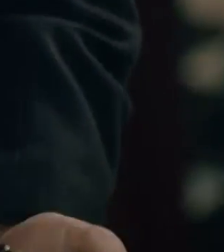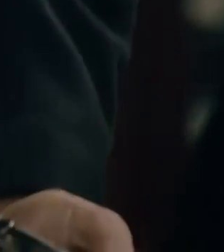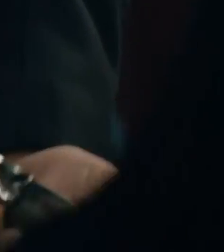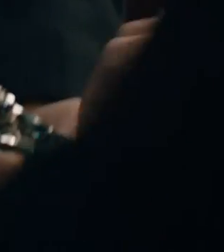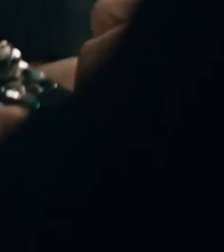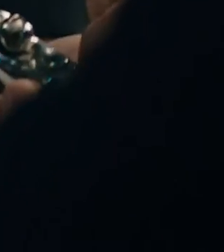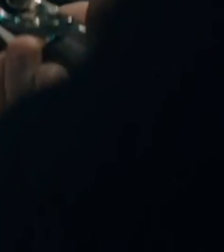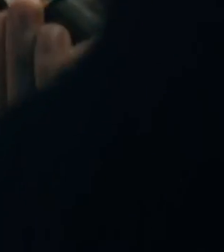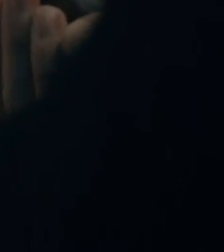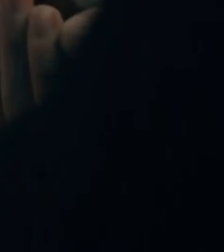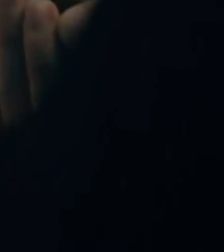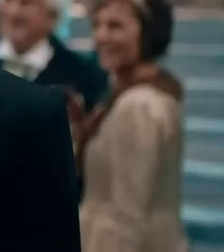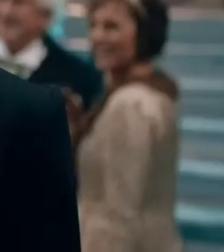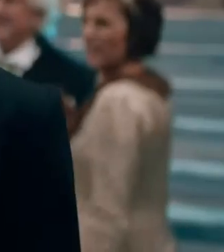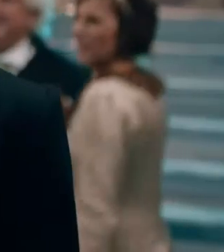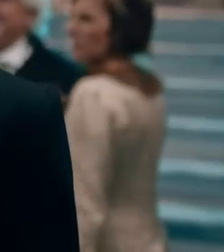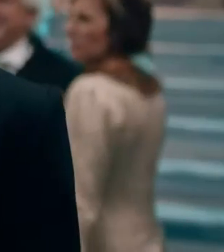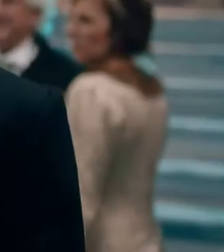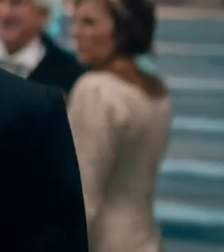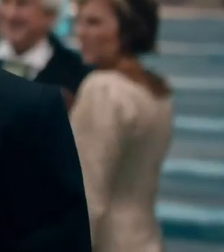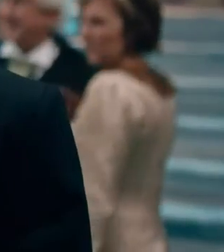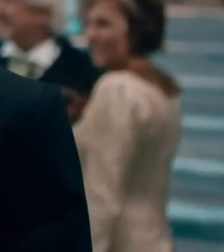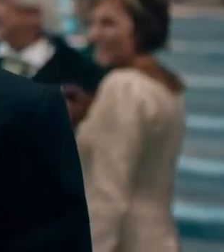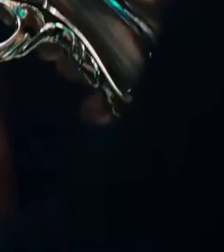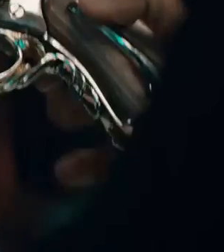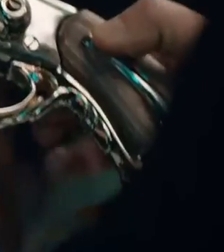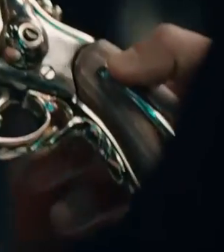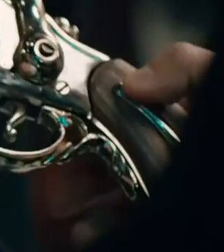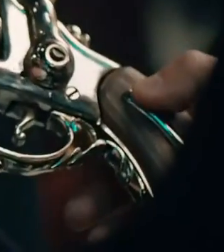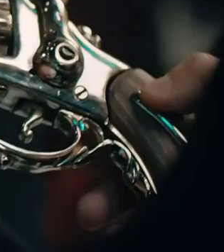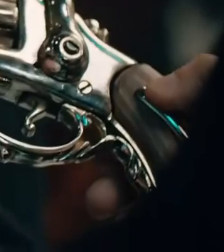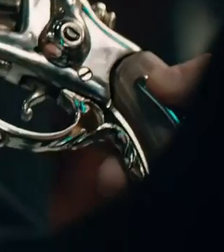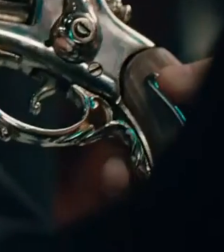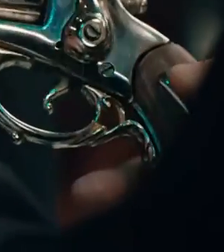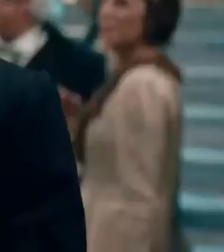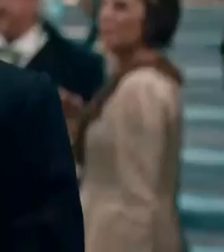Namlusu kendisine, kabzası Boris'e dönük halde uzattı.